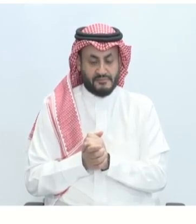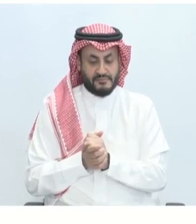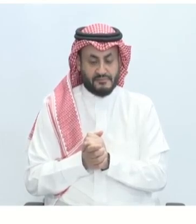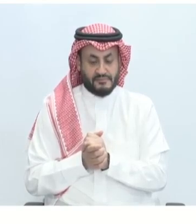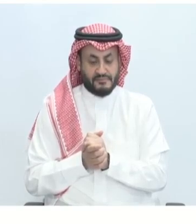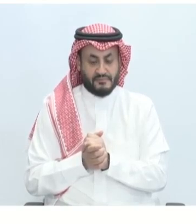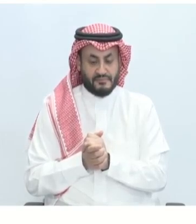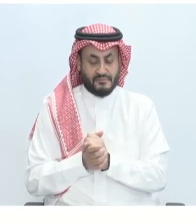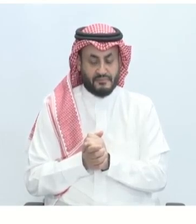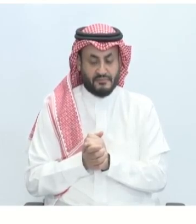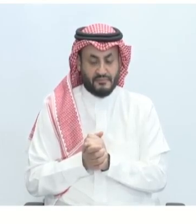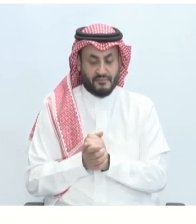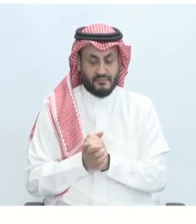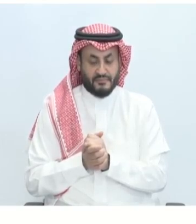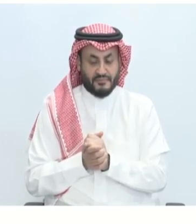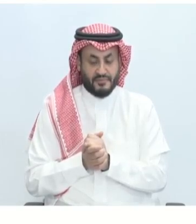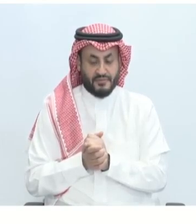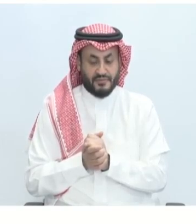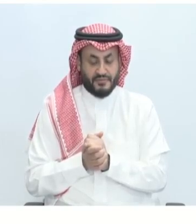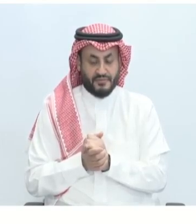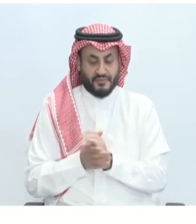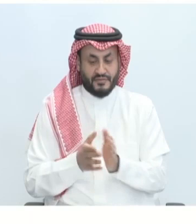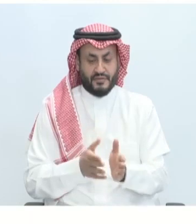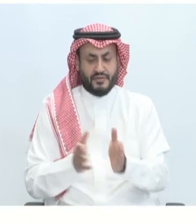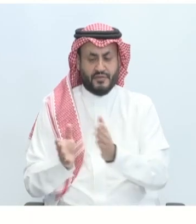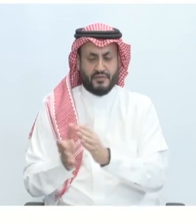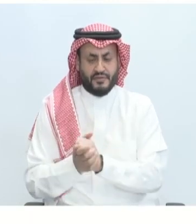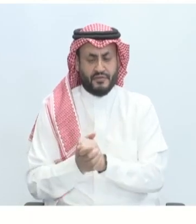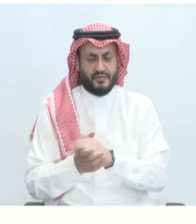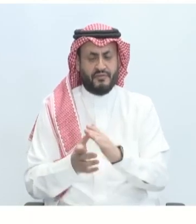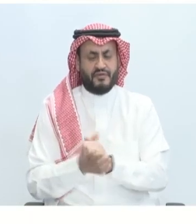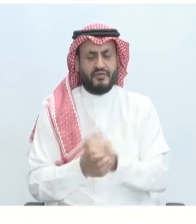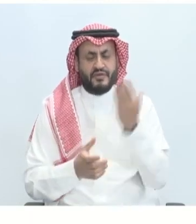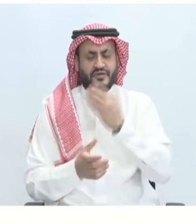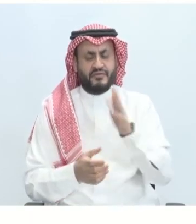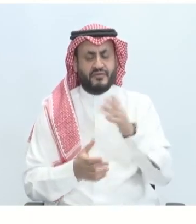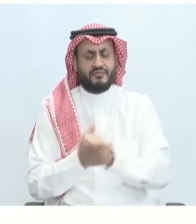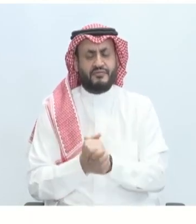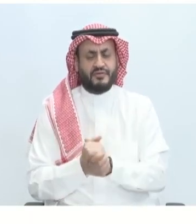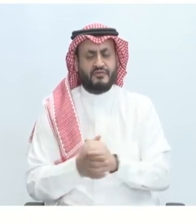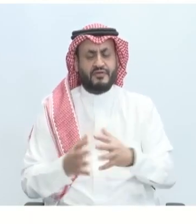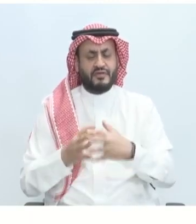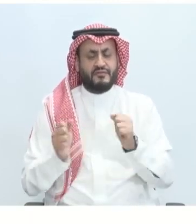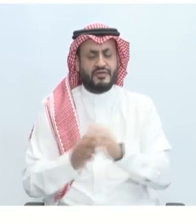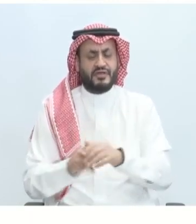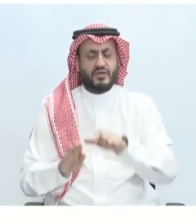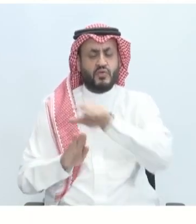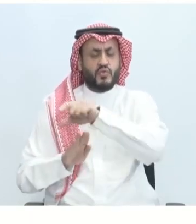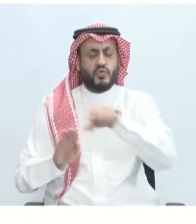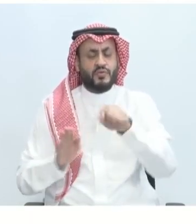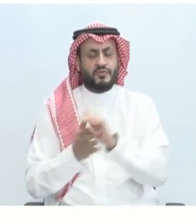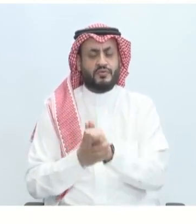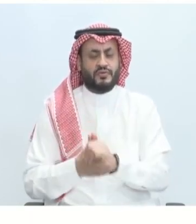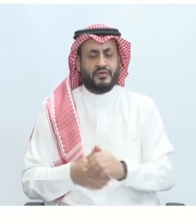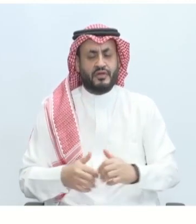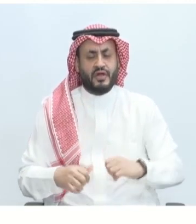يرشد قلبه ويدله بعد ذلك ننطلق في درسنا الجديد تفسير سوره التغابن من الايه الثان عش وحتى الايه